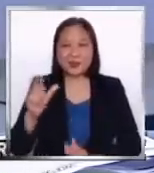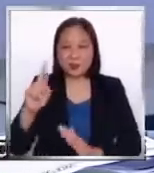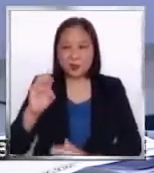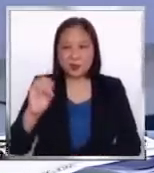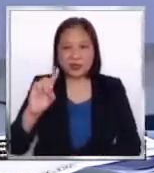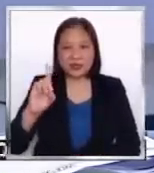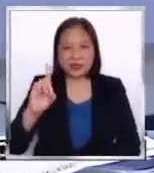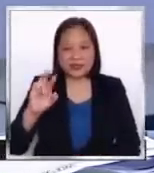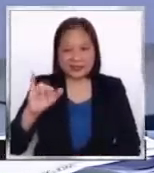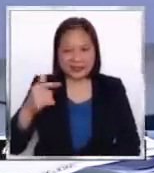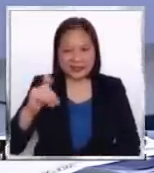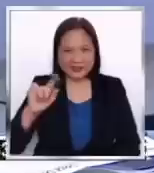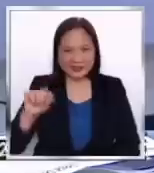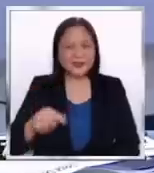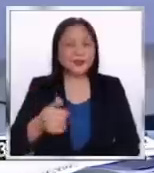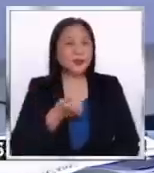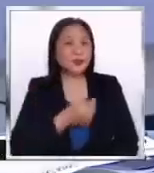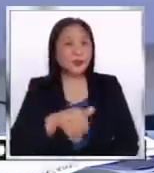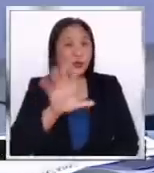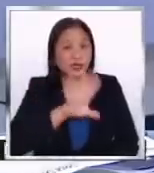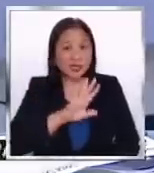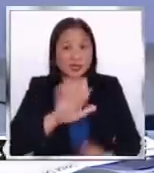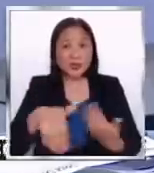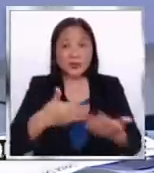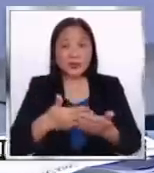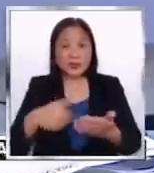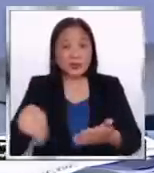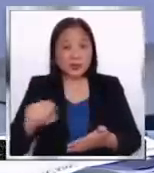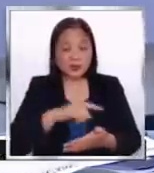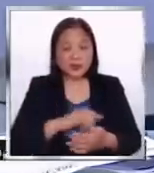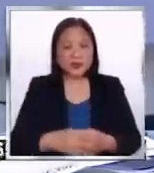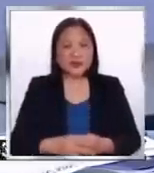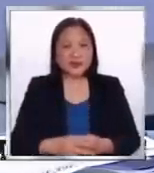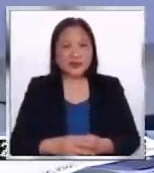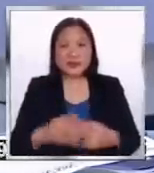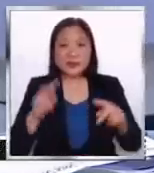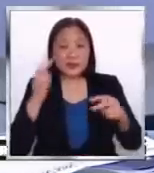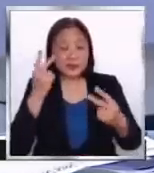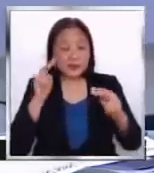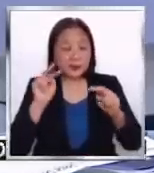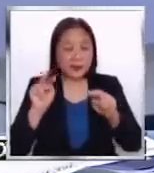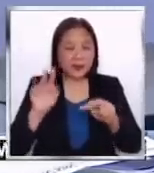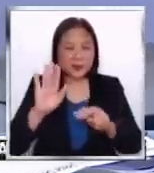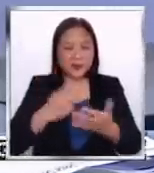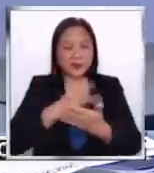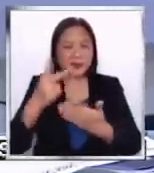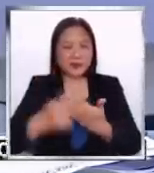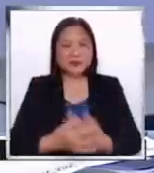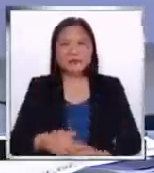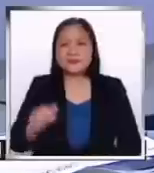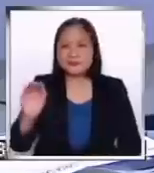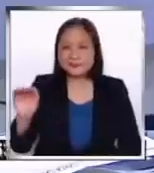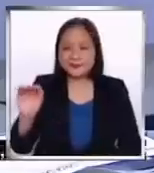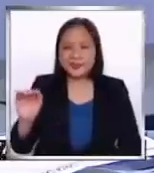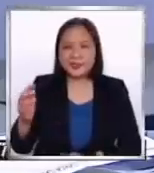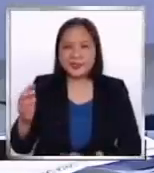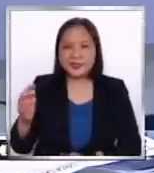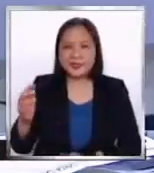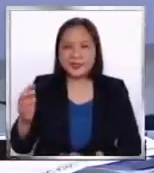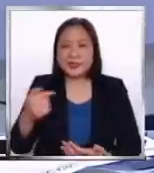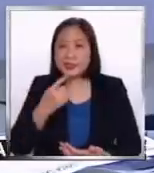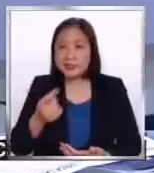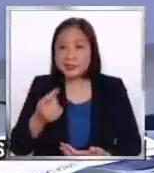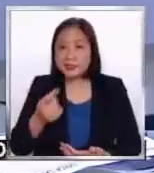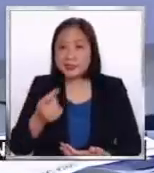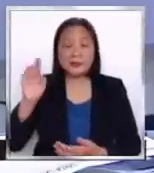Ma'am, good morning lahat ng sumusubay po sa inyong programa. Opo. Most recently, ang sabi po ni Ginoong Marcos ay hindi